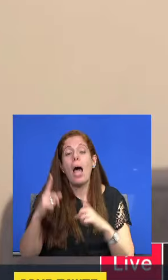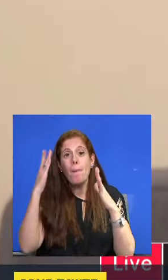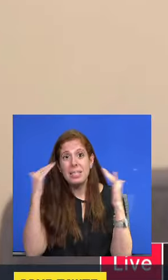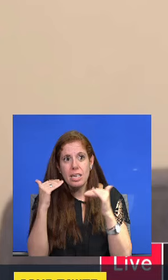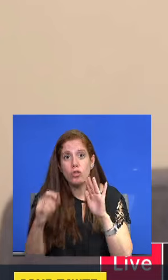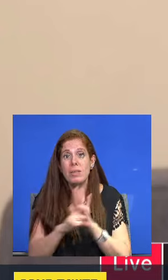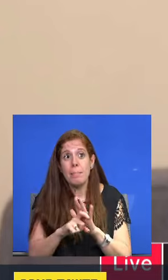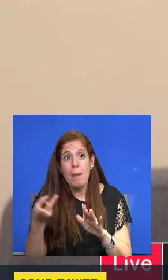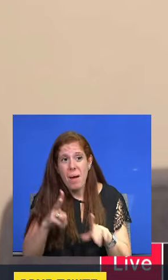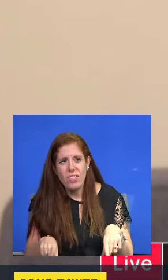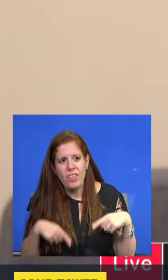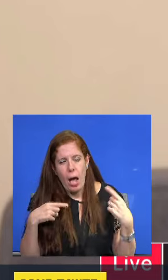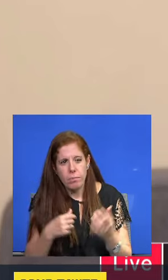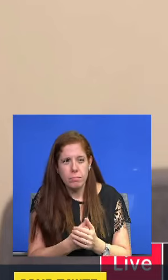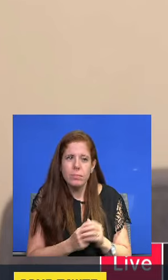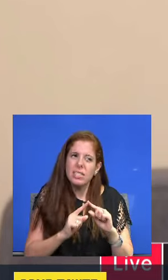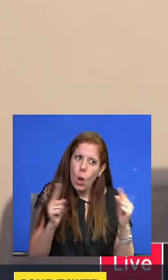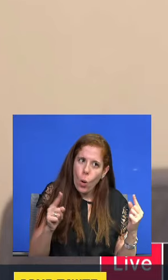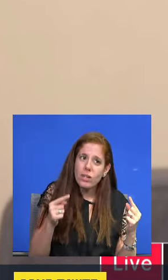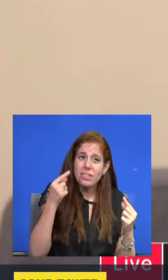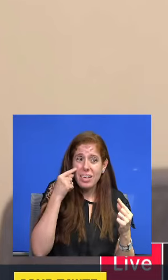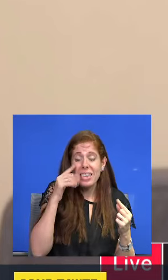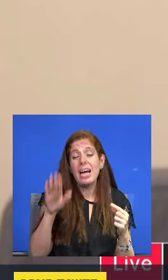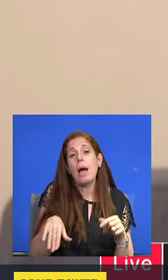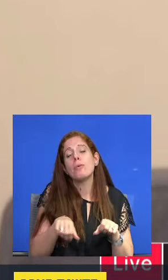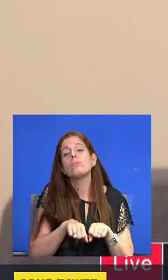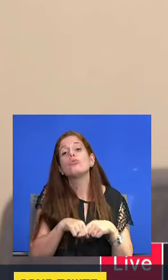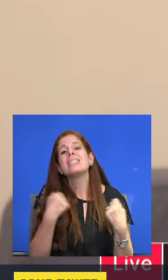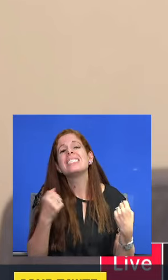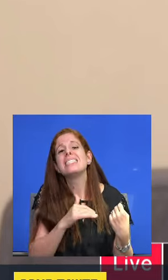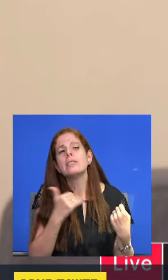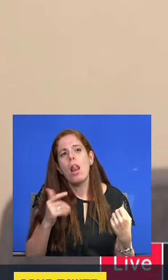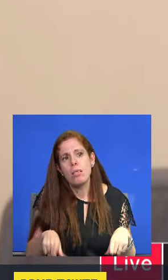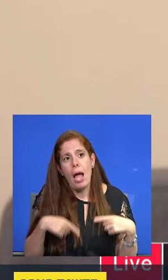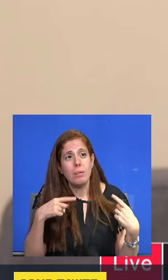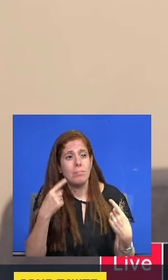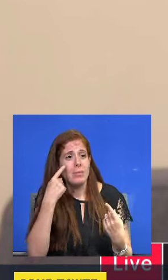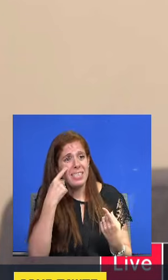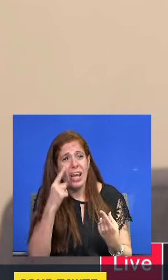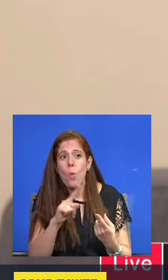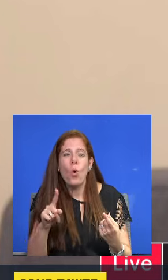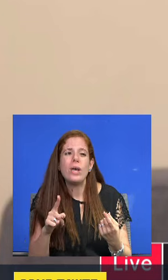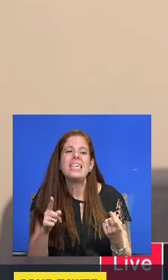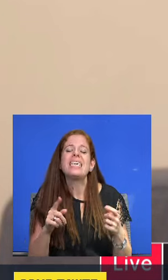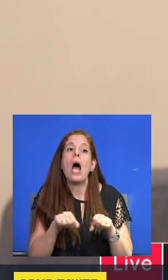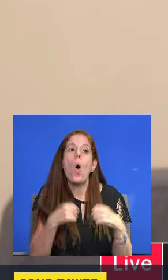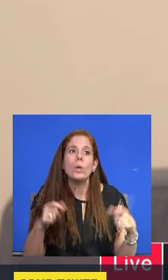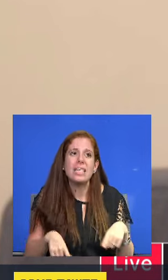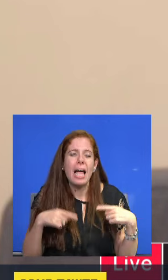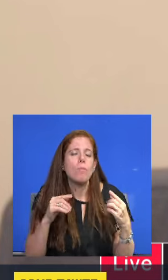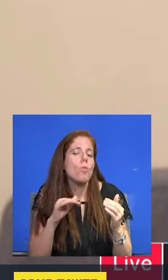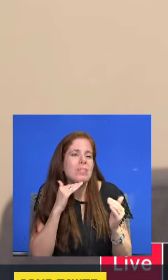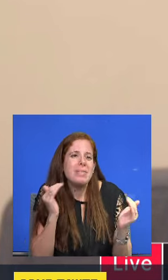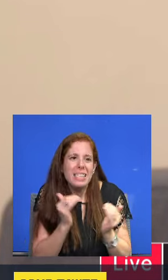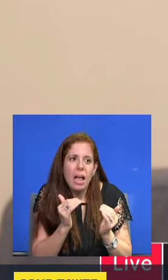being the bringer of life and also possibly the extinguisher of life. Yeah, it probably wouldn't extinguish life. It's not quite big enough to do that, but it would